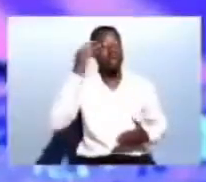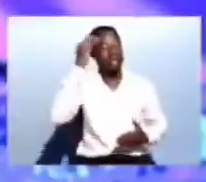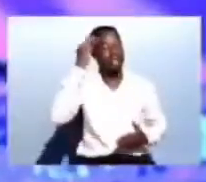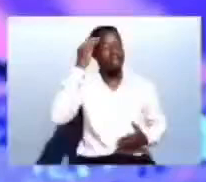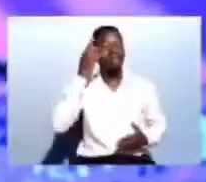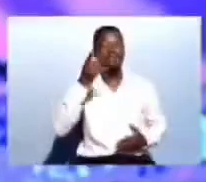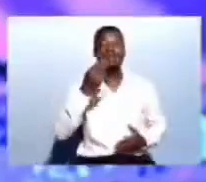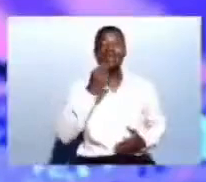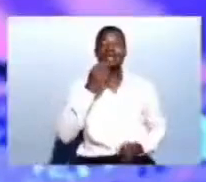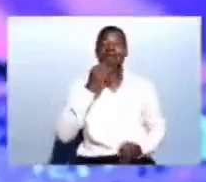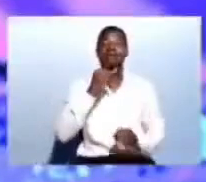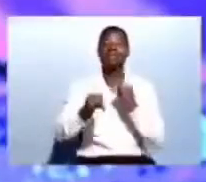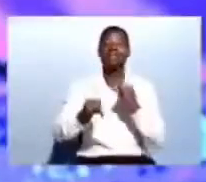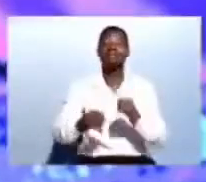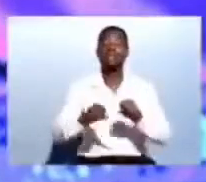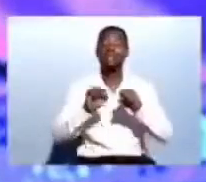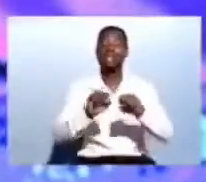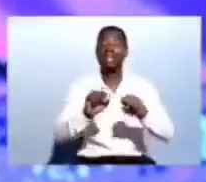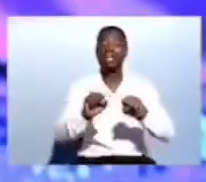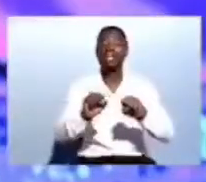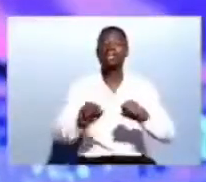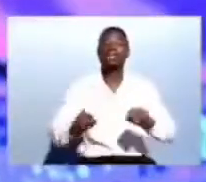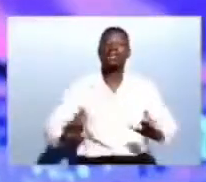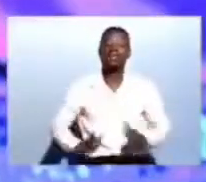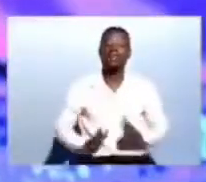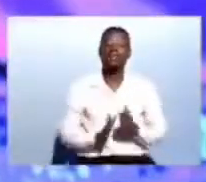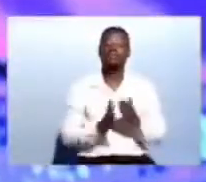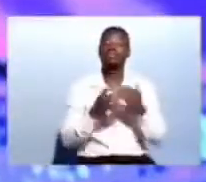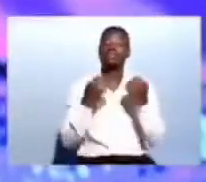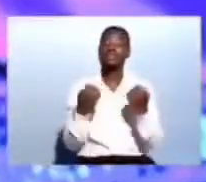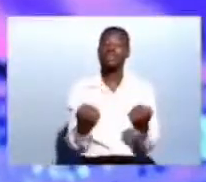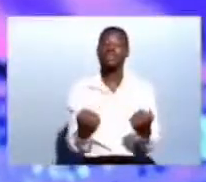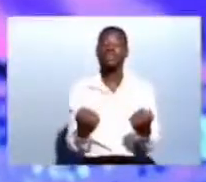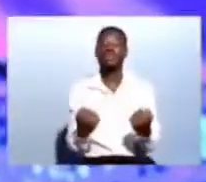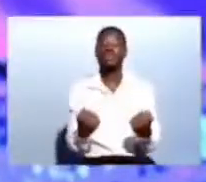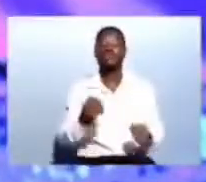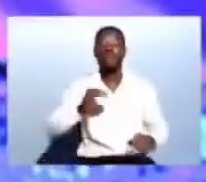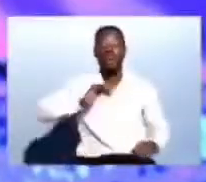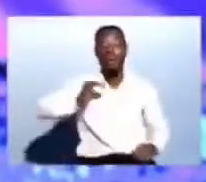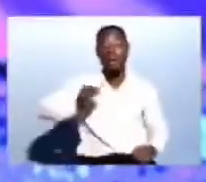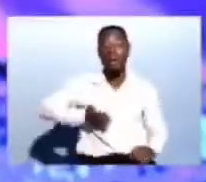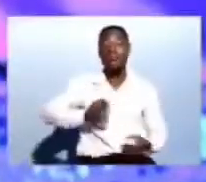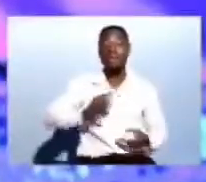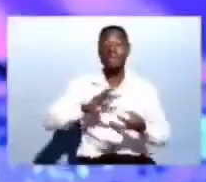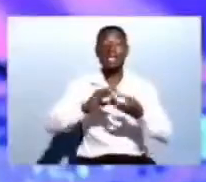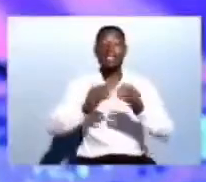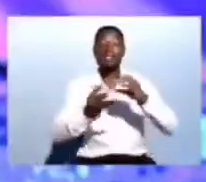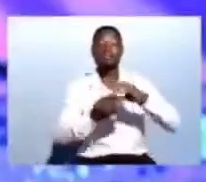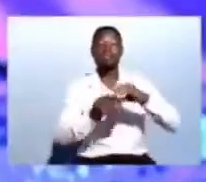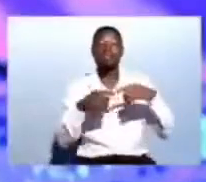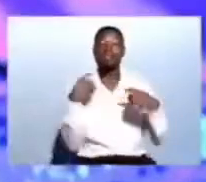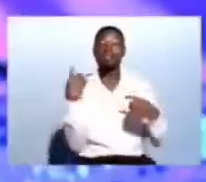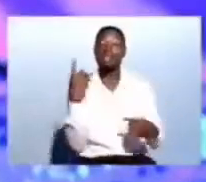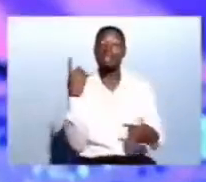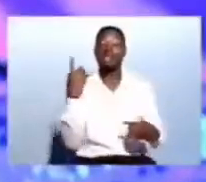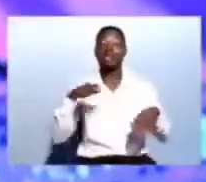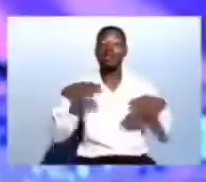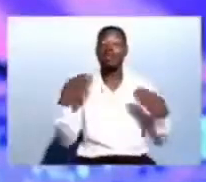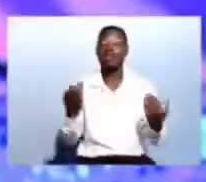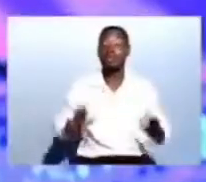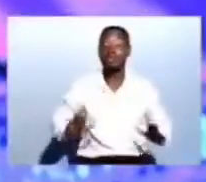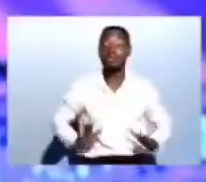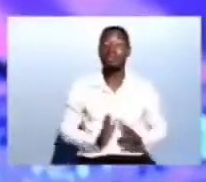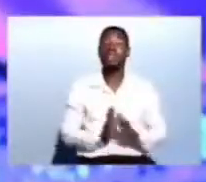kuishi na mimi kwa akili? Unang'ang'ana kuishi na nguvu. Mwanamke ni kiumbe wa pekee. Huwezi ukaishi naye kwa nguvu.